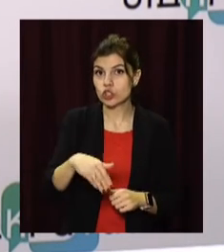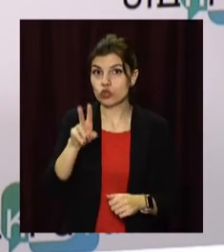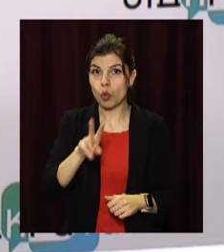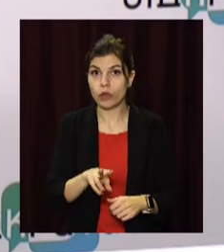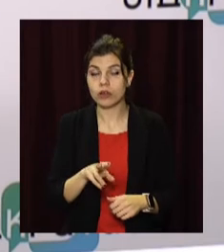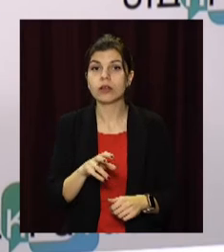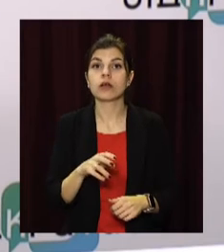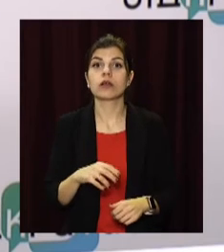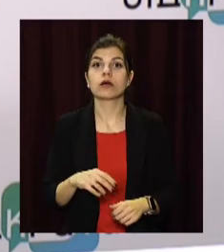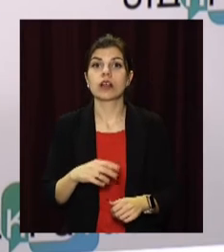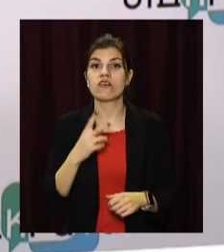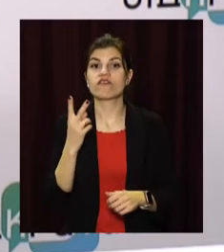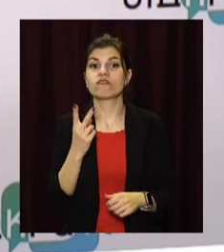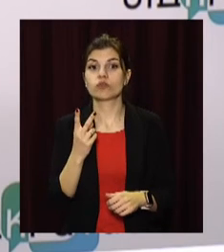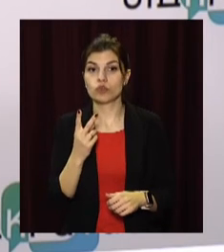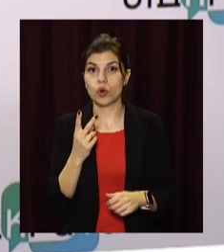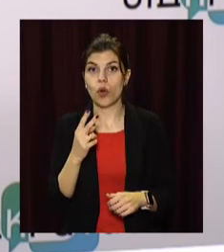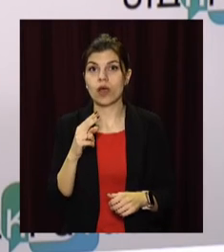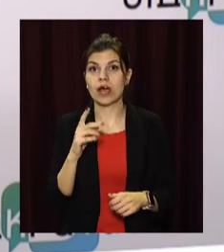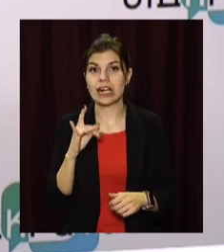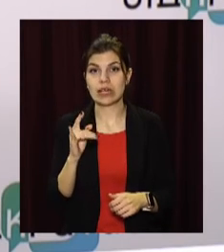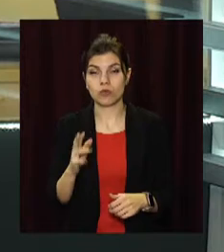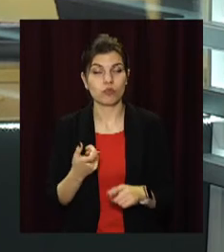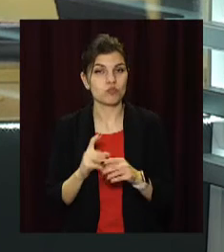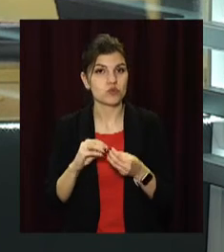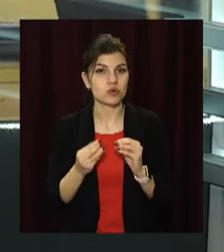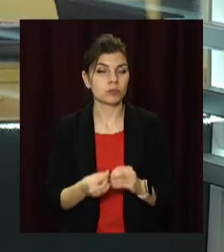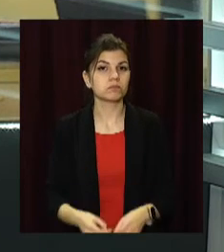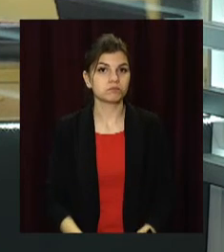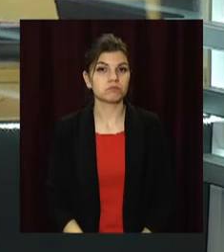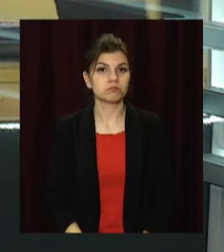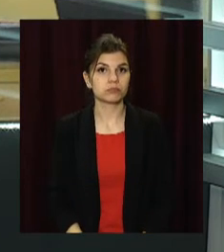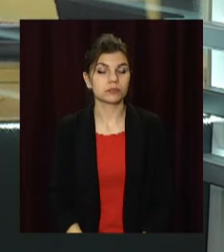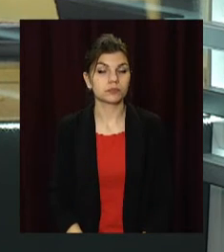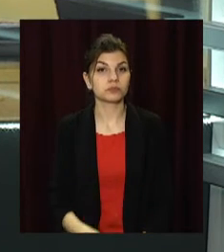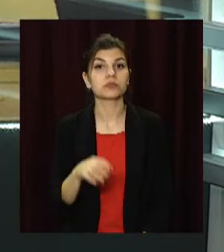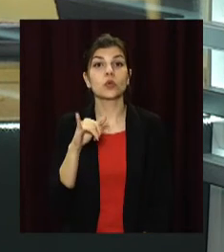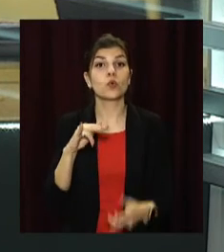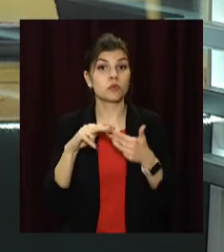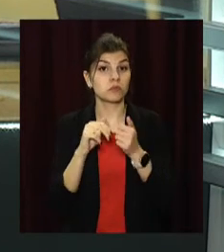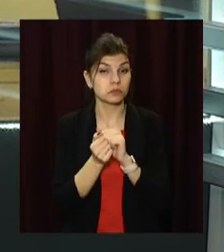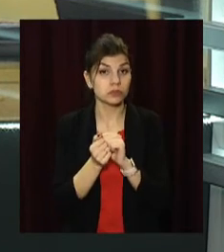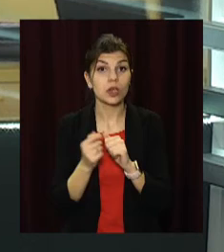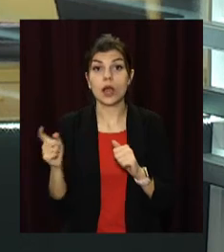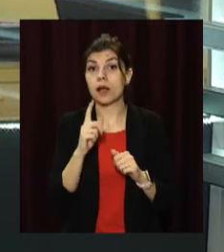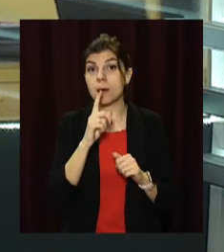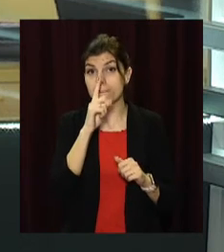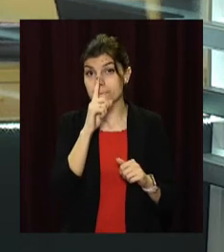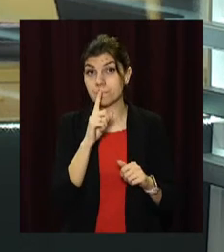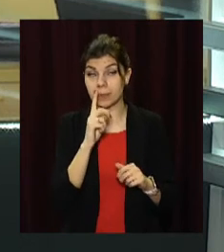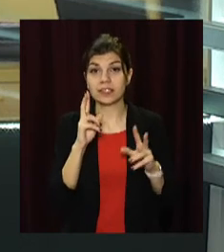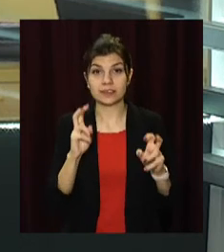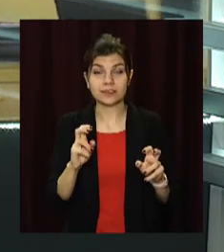на вторинному ринку. Це велика проблема. У Кам'янському триває місячник з